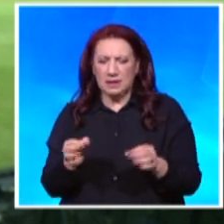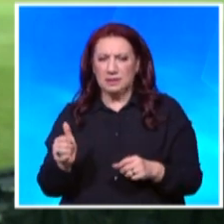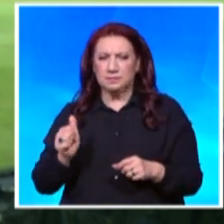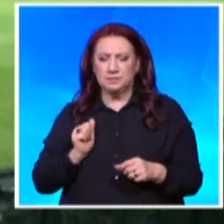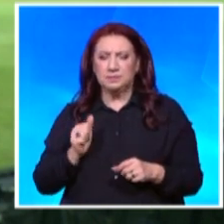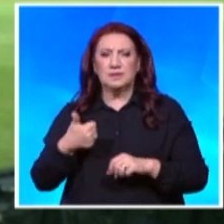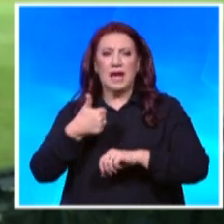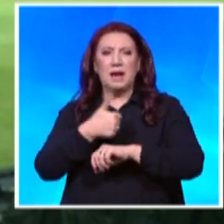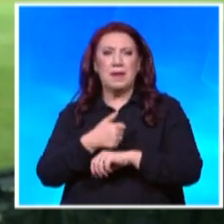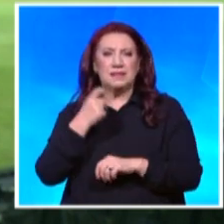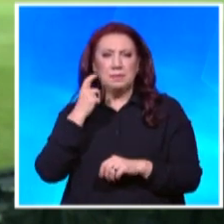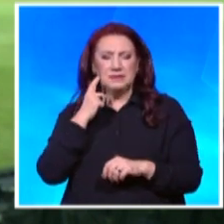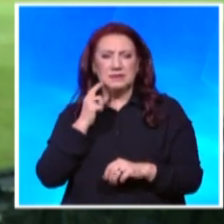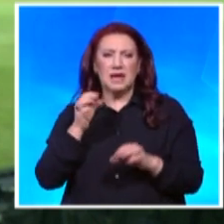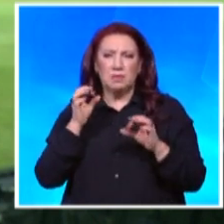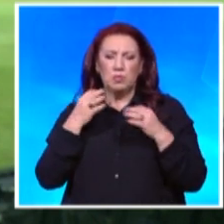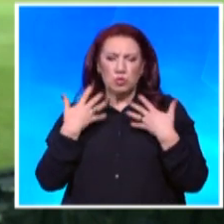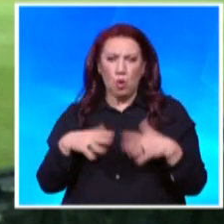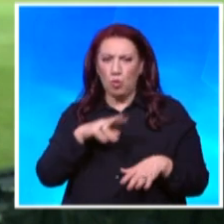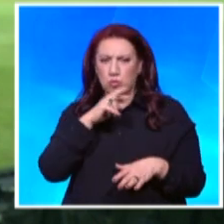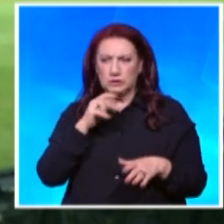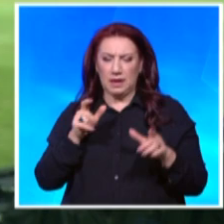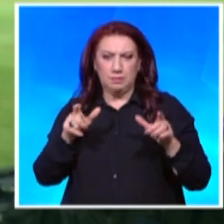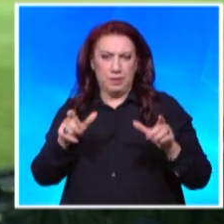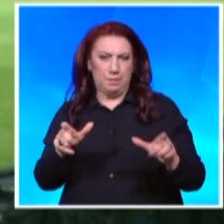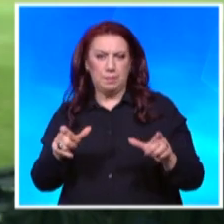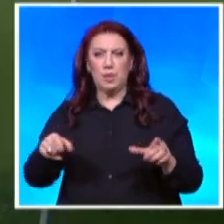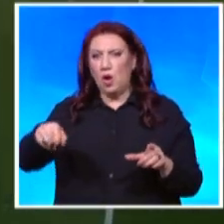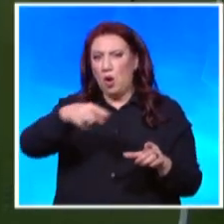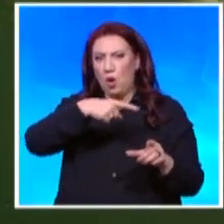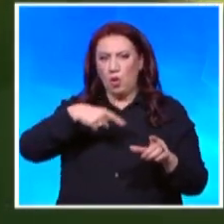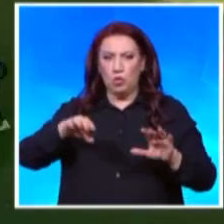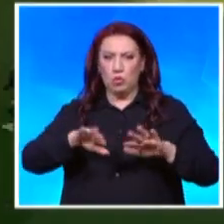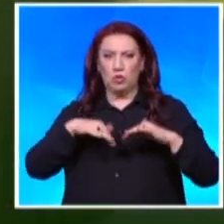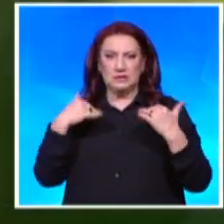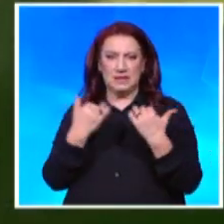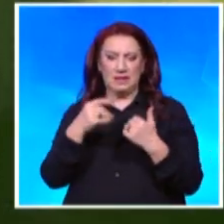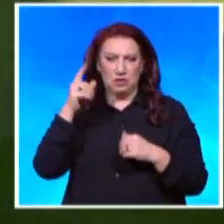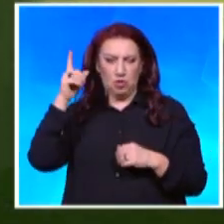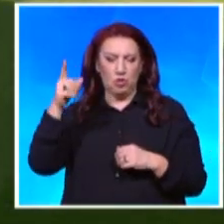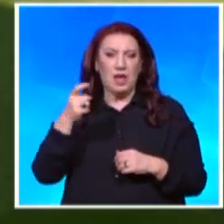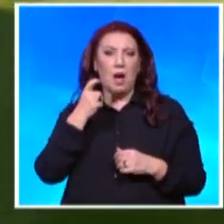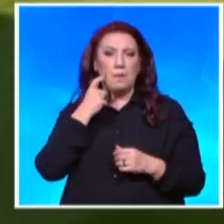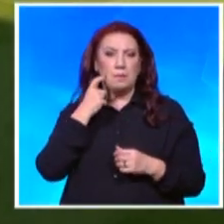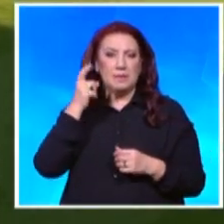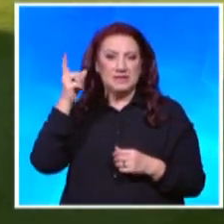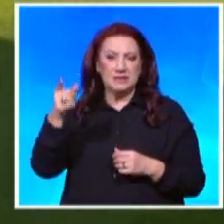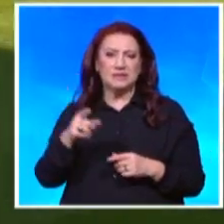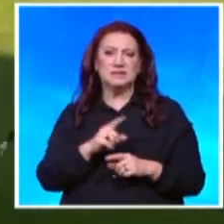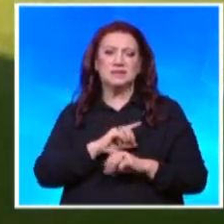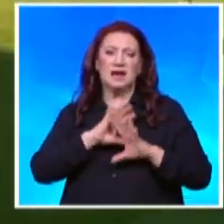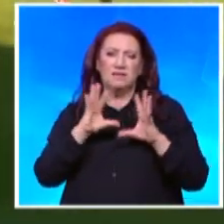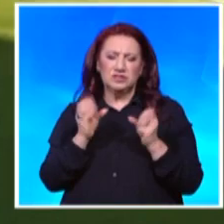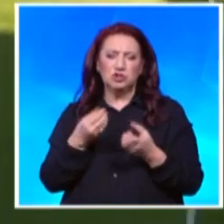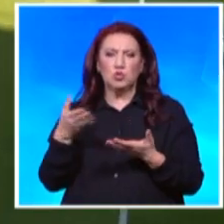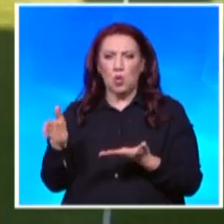кмета на Бистрица, изключително сериозно полицейско присъствие имаше около стадиона в град Бистрица, където нямаше ексцесии и всичко